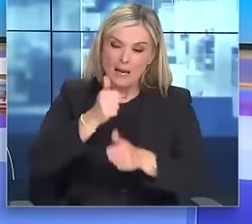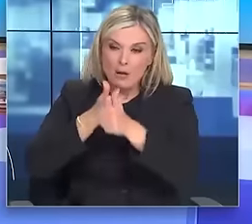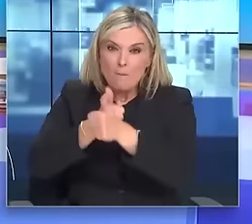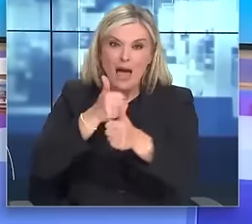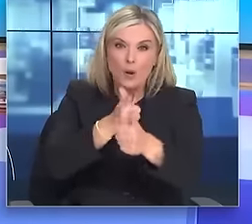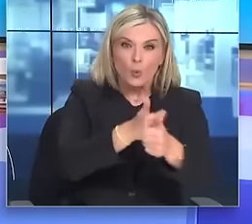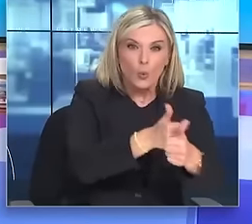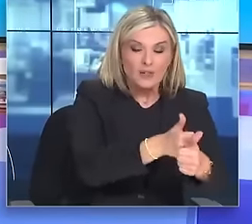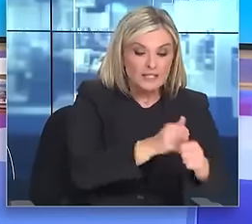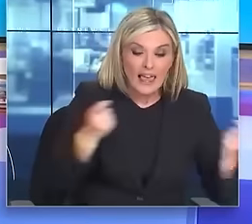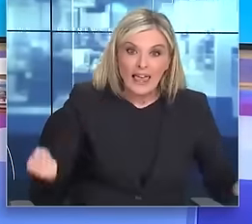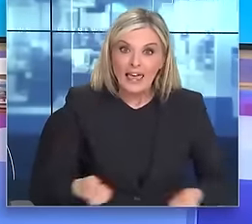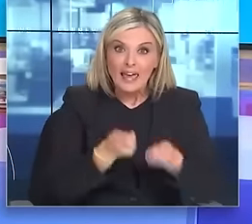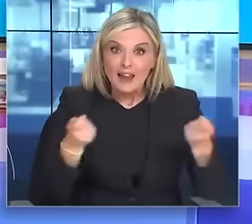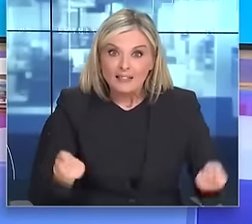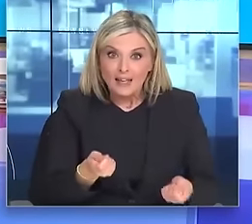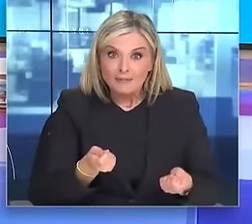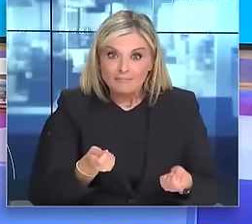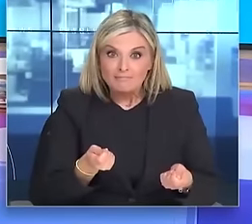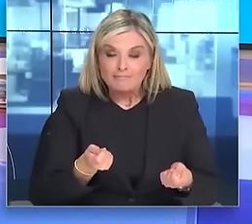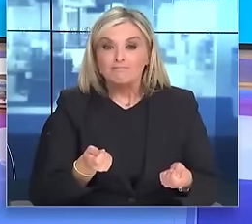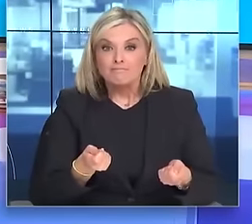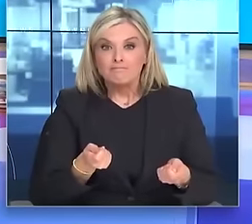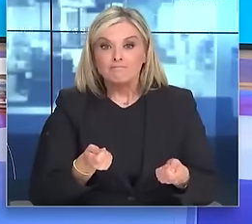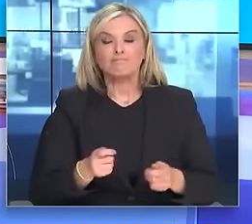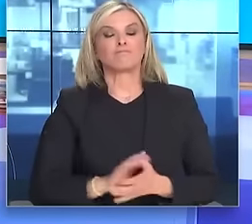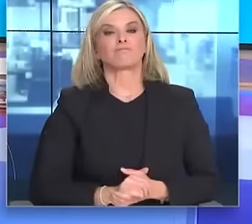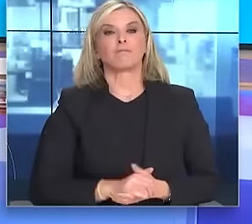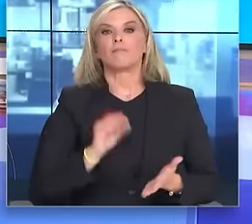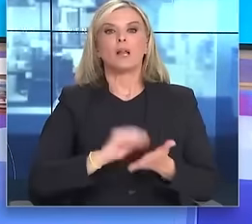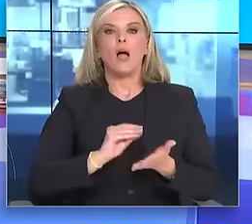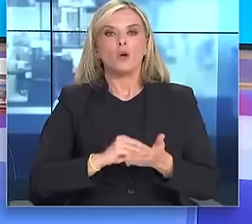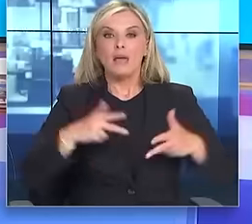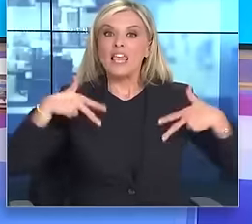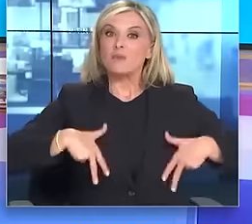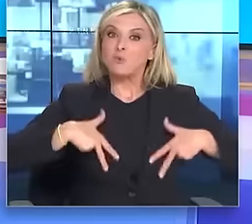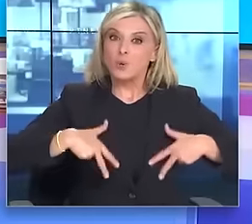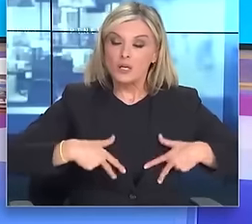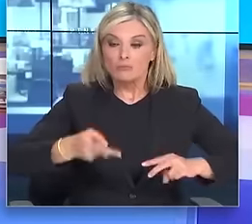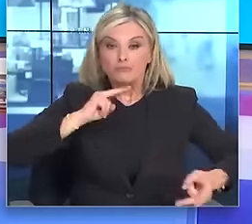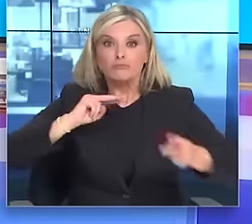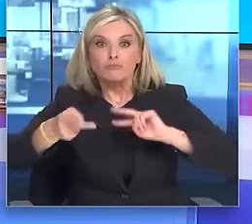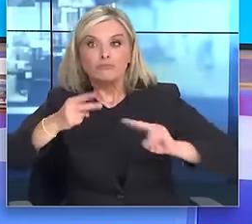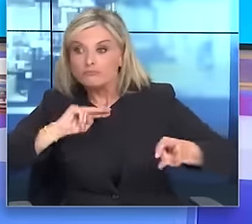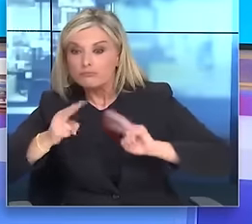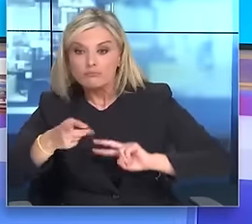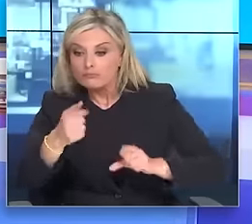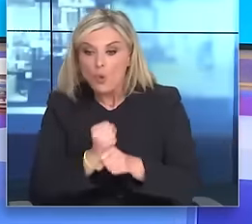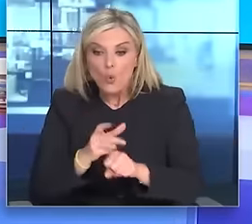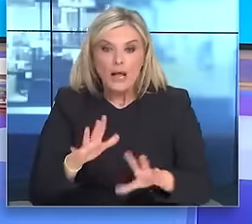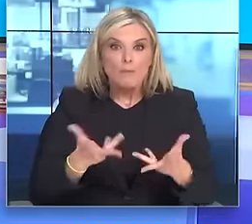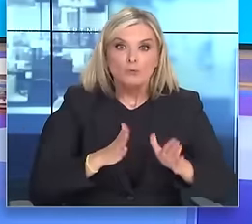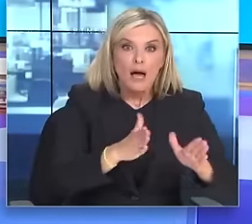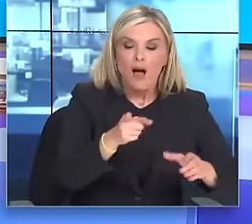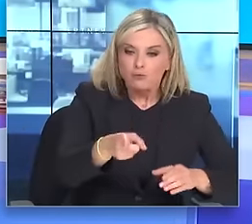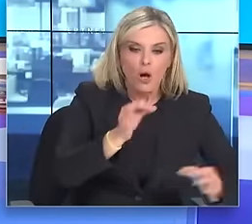πολιτική τελικά θα υλοποιηθεί. Μεγαλύτερη λογοδοσία των, θα λέγα, των υπουργών, αλλά και μεγαλύτερη εμπιστοσύνη στους υπουργούς, άπαξ και δίνεται μια